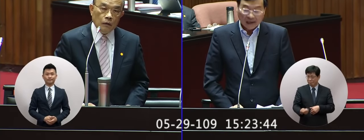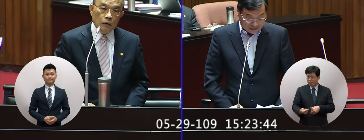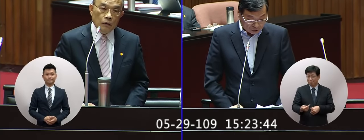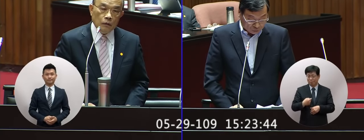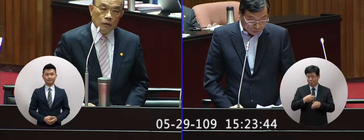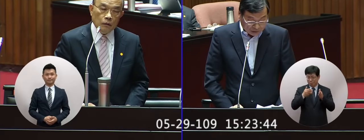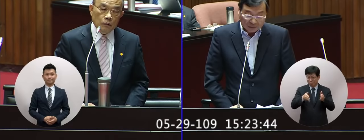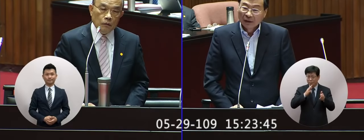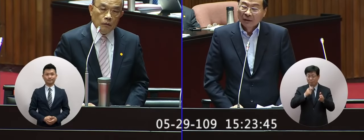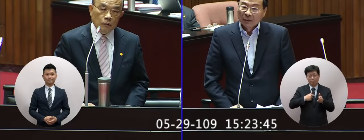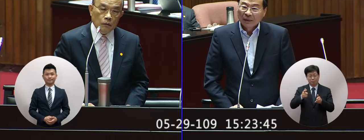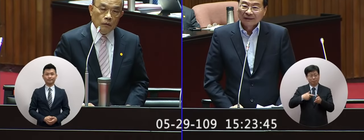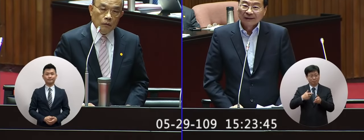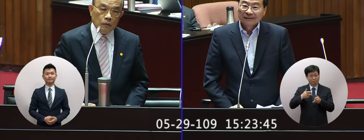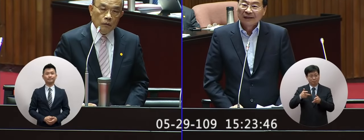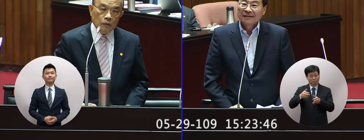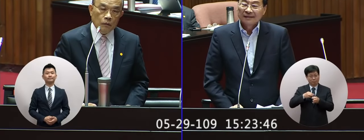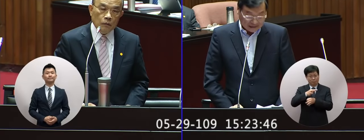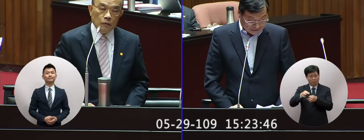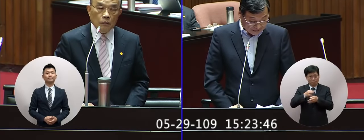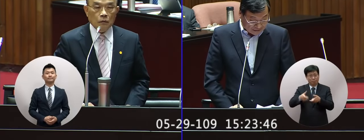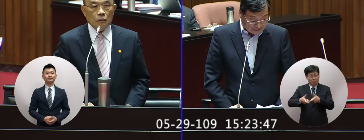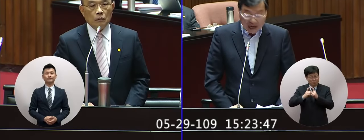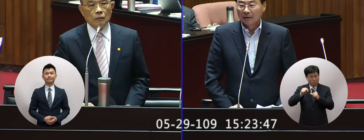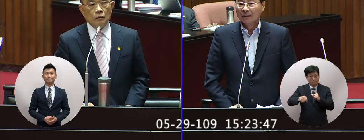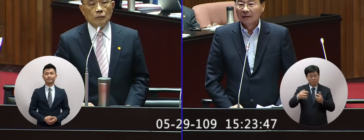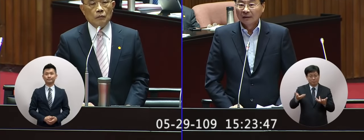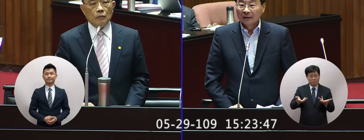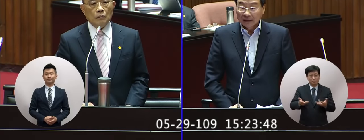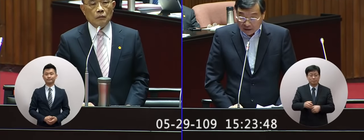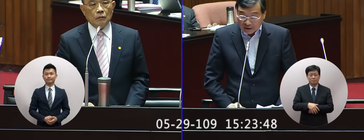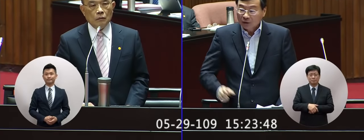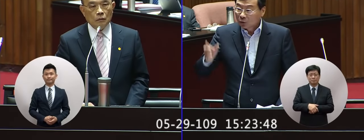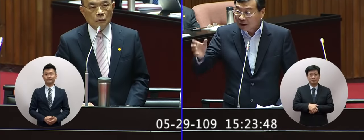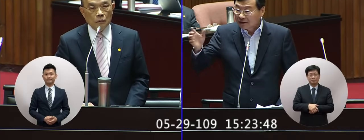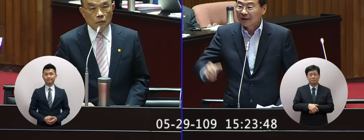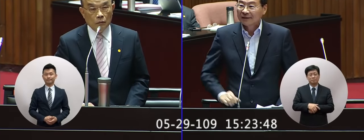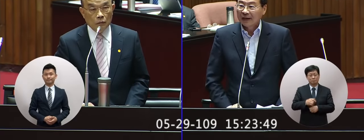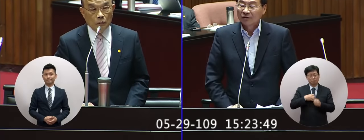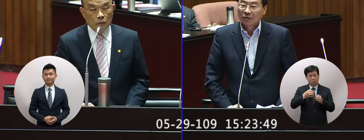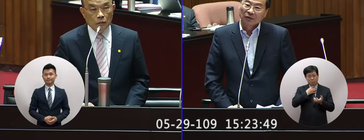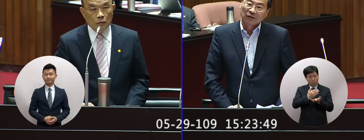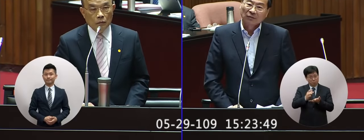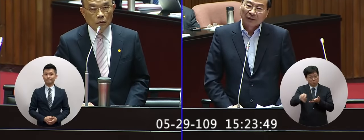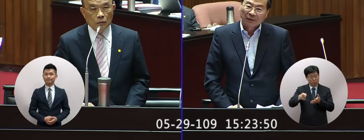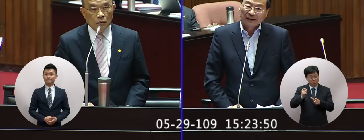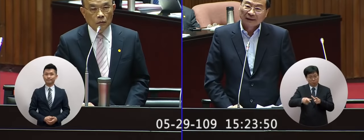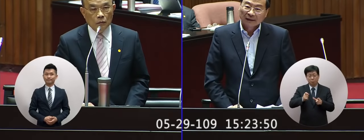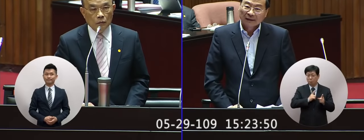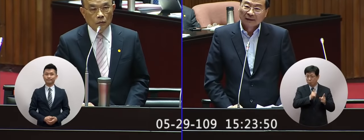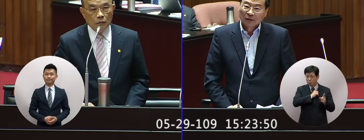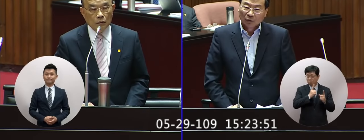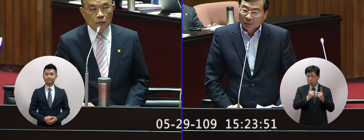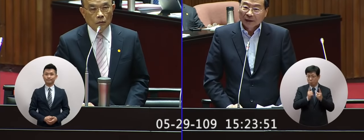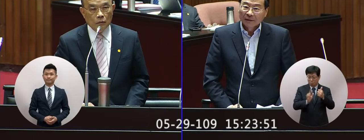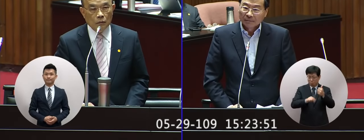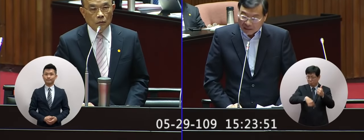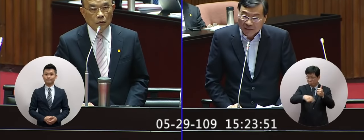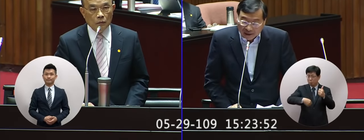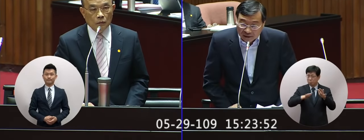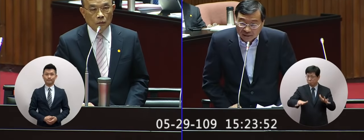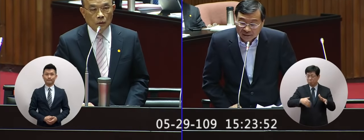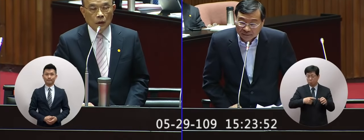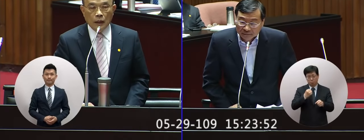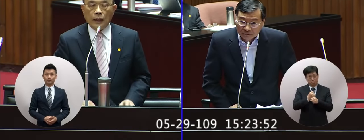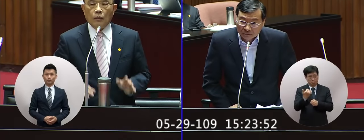下半场在产业纾困或者振兴经济上，您对现在所有的团队的作为